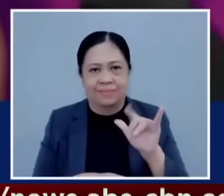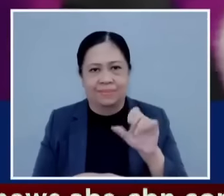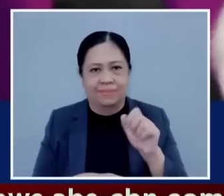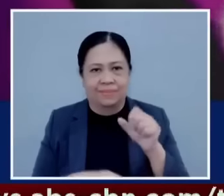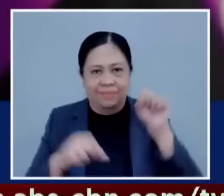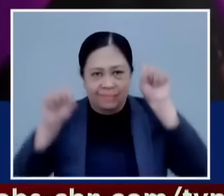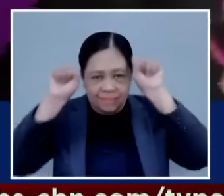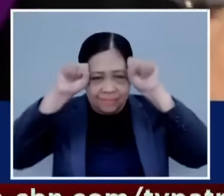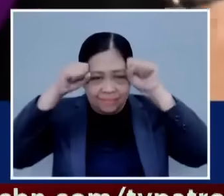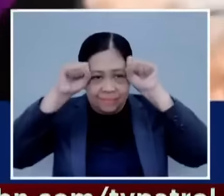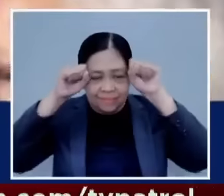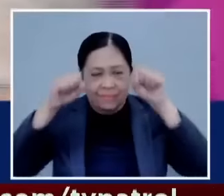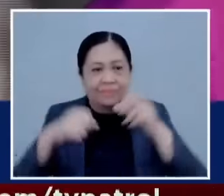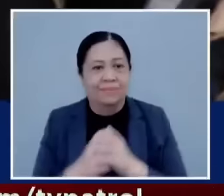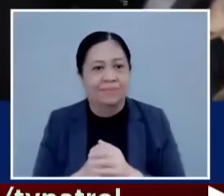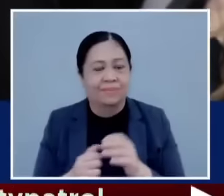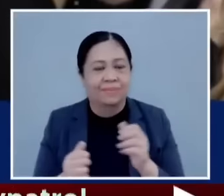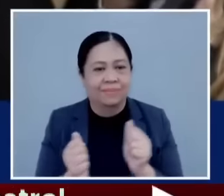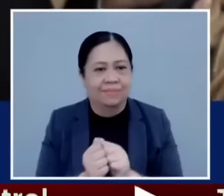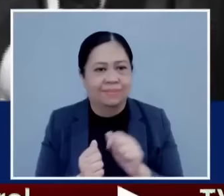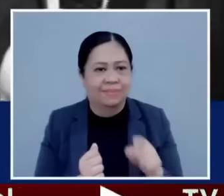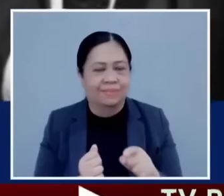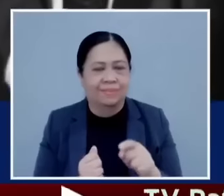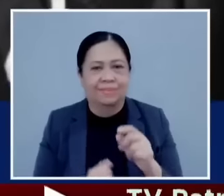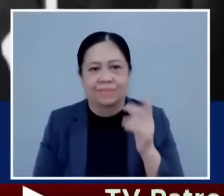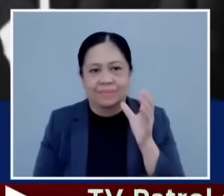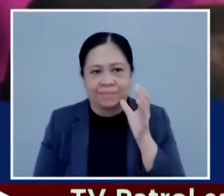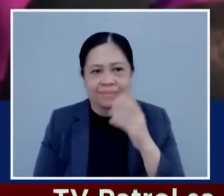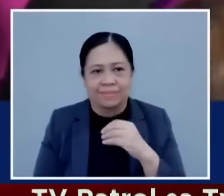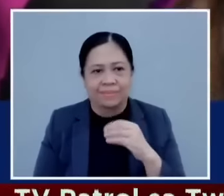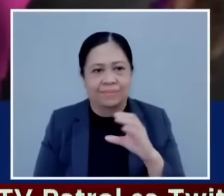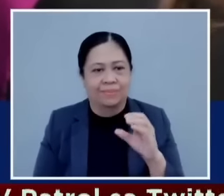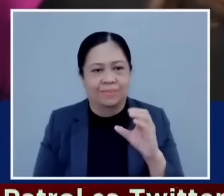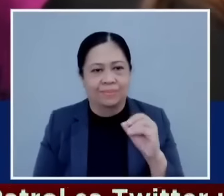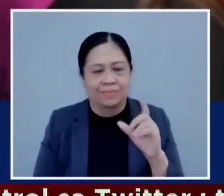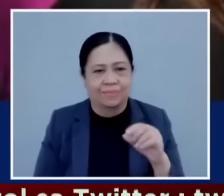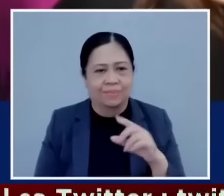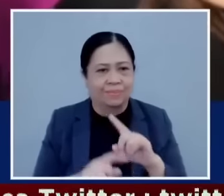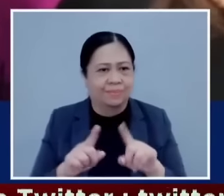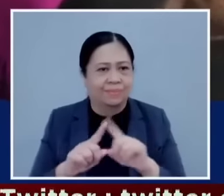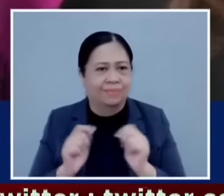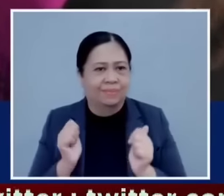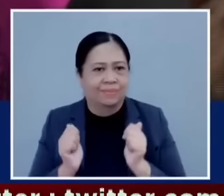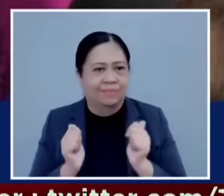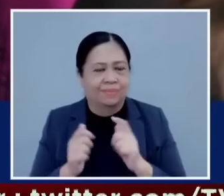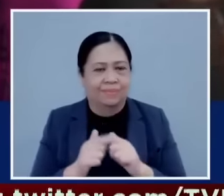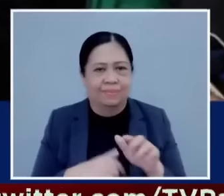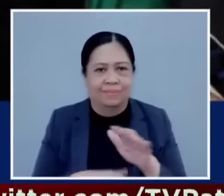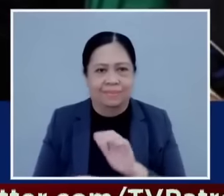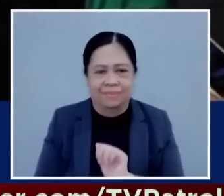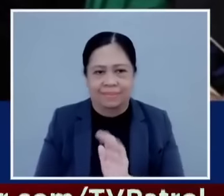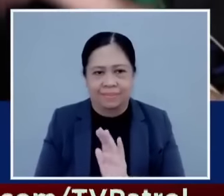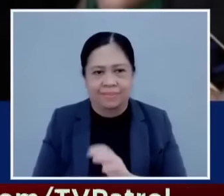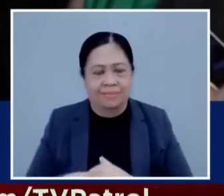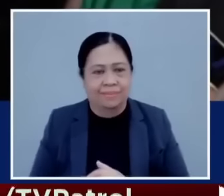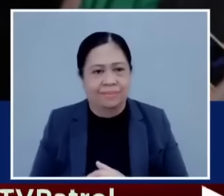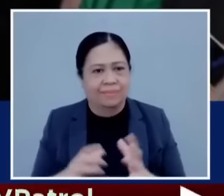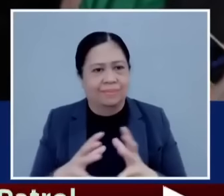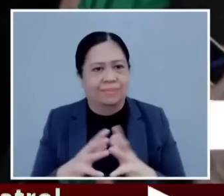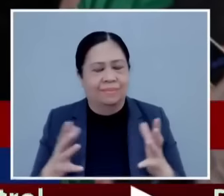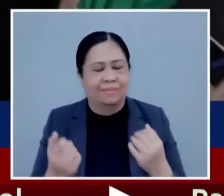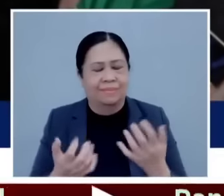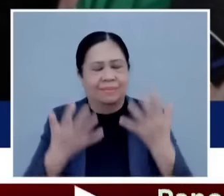Frankenstein. Kasama niya ang co-stars na sina Catherine Newton at Cole Sprouse at iba pang mga nasa likod ng pelikula. Sobrang